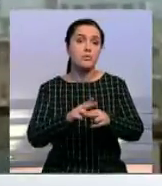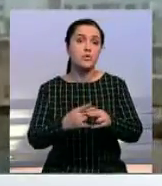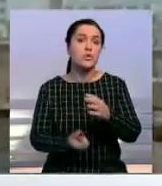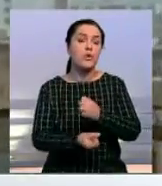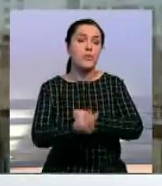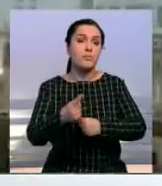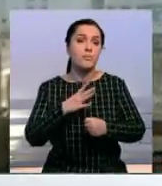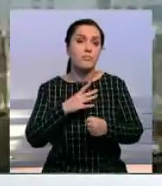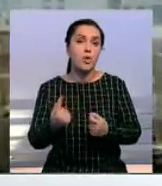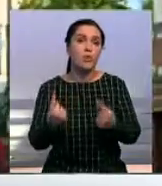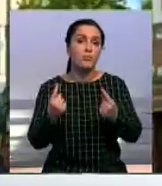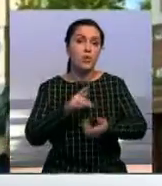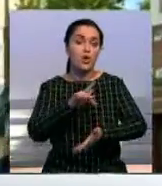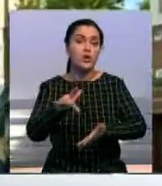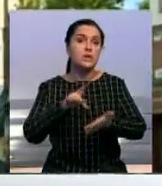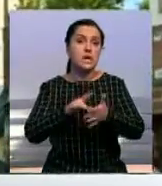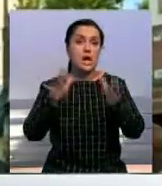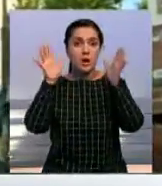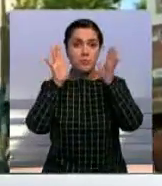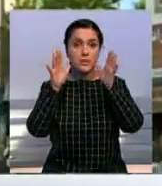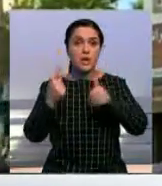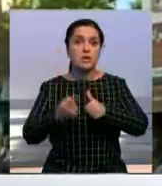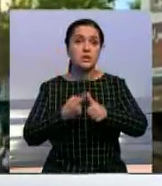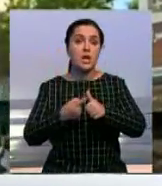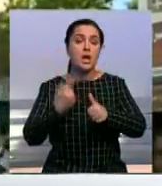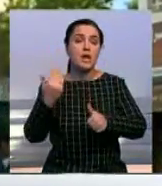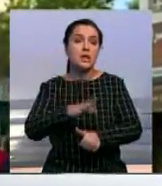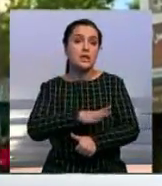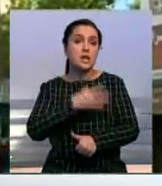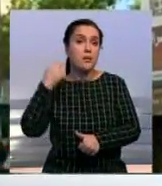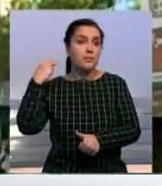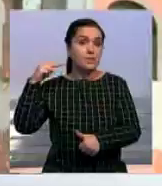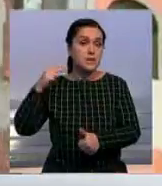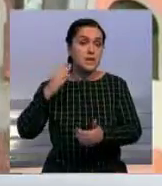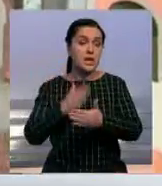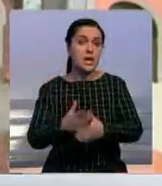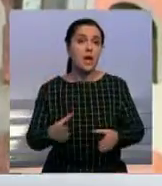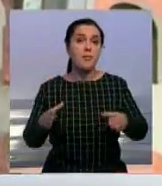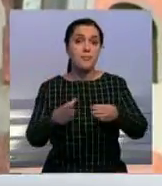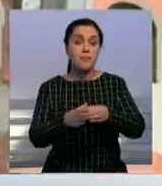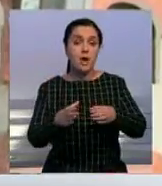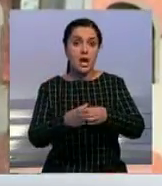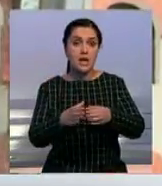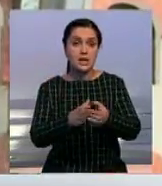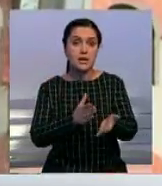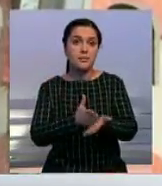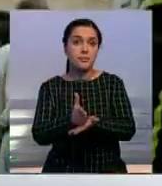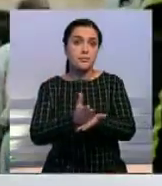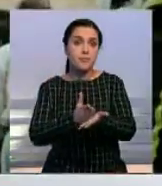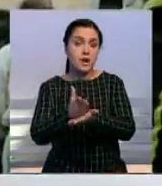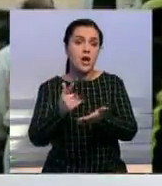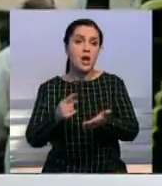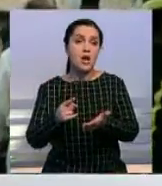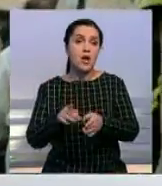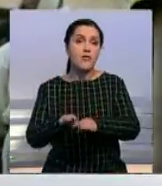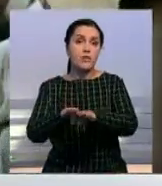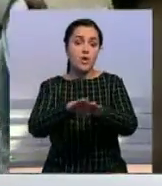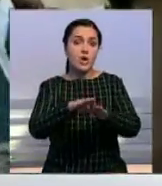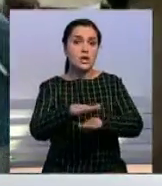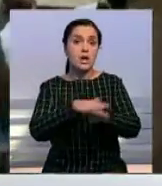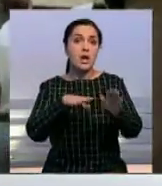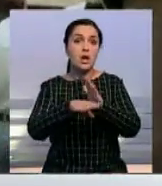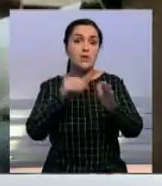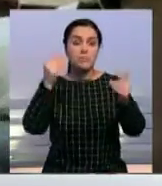вспыхнул вокруг крупнейшей городской мечети, которая носит имя экс-президента. Накануне партия Салеха, Всеобщий народный конгресс, официально